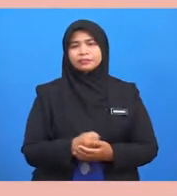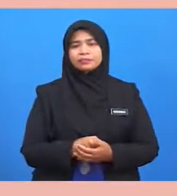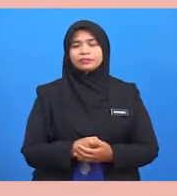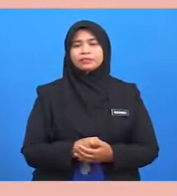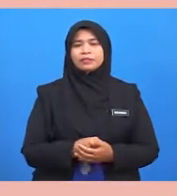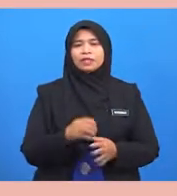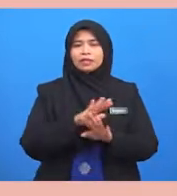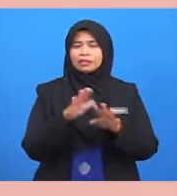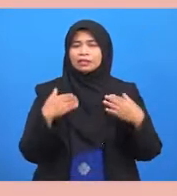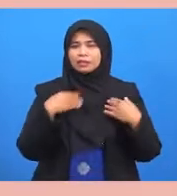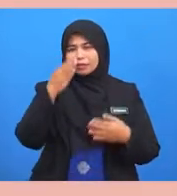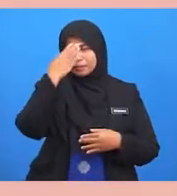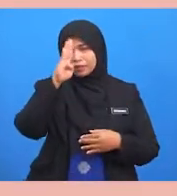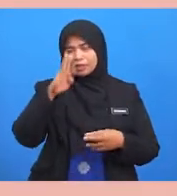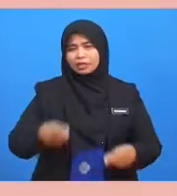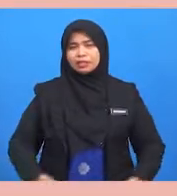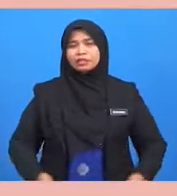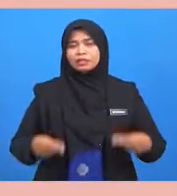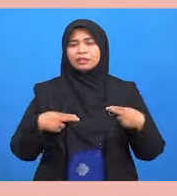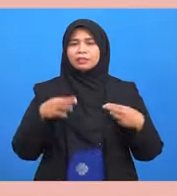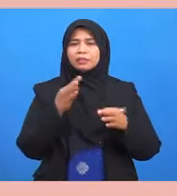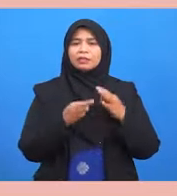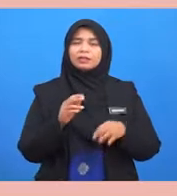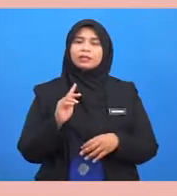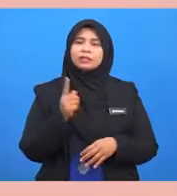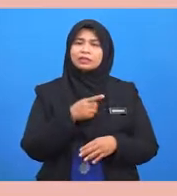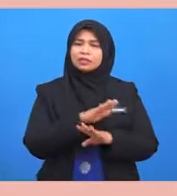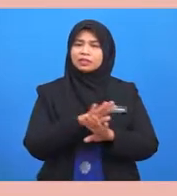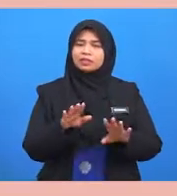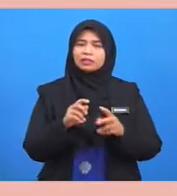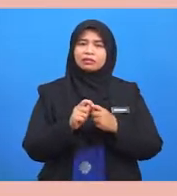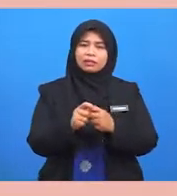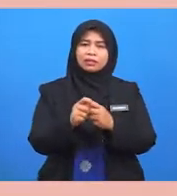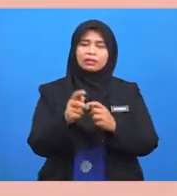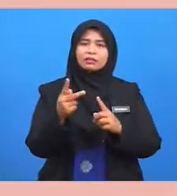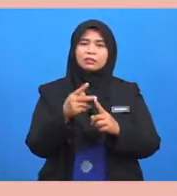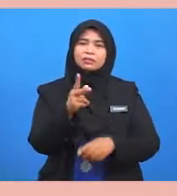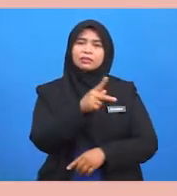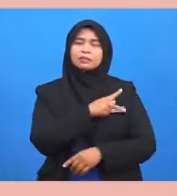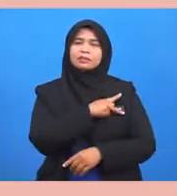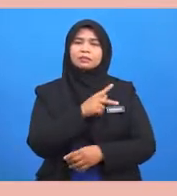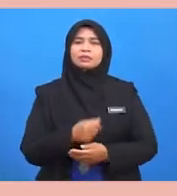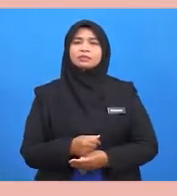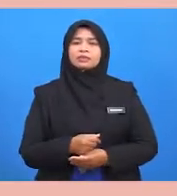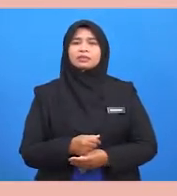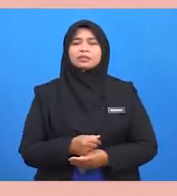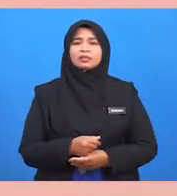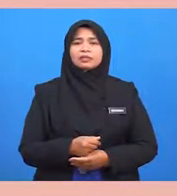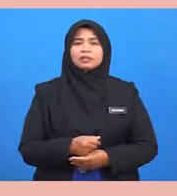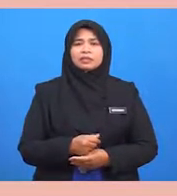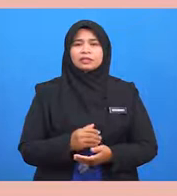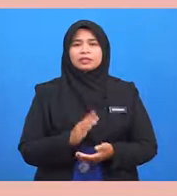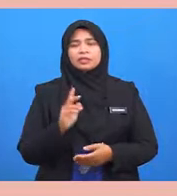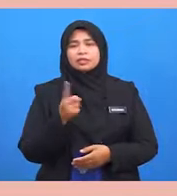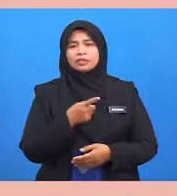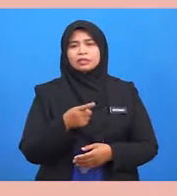Tiada keberkatan hidup sekiranya kita tidak mentaati pemimpin. Secara tidak